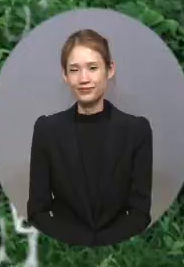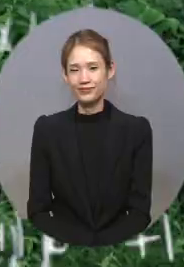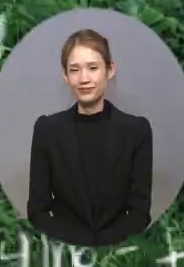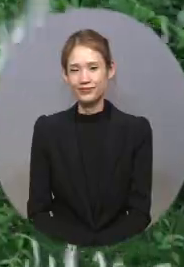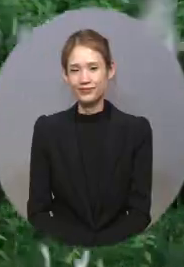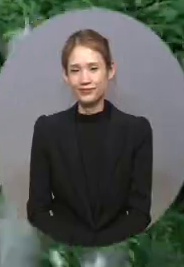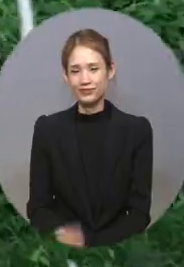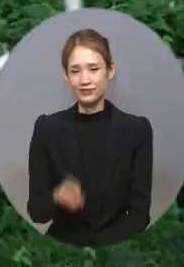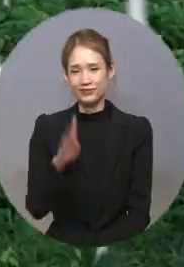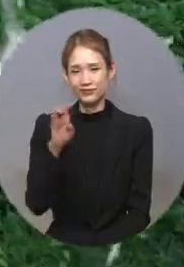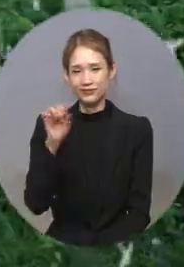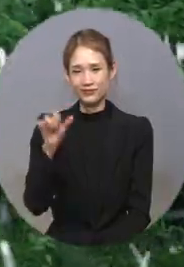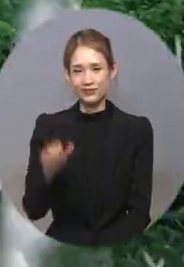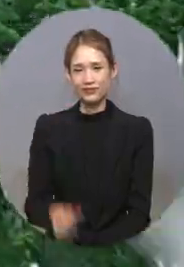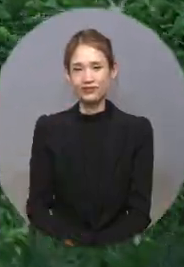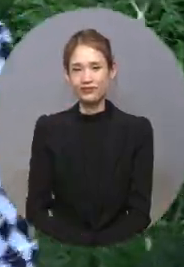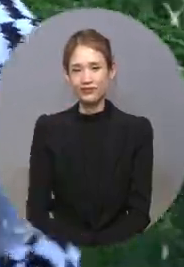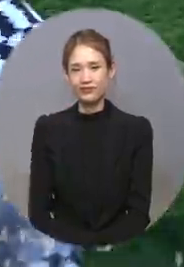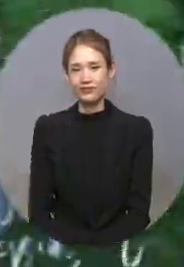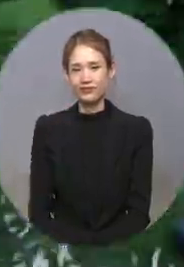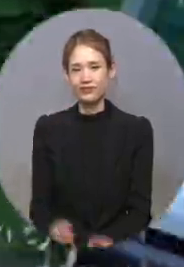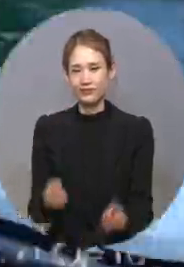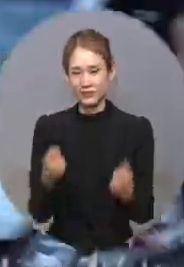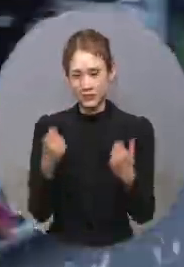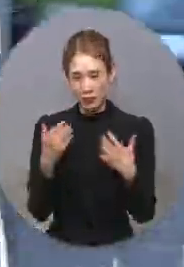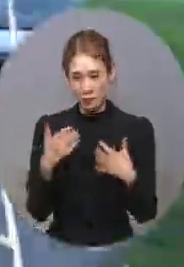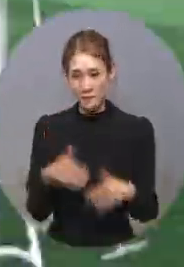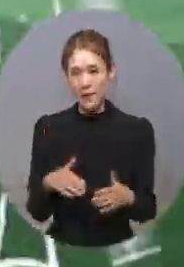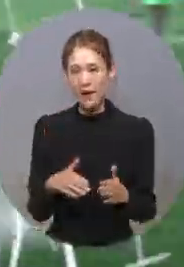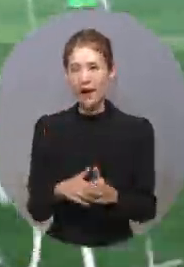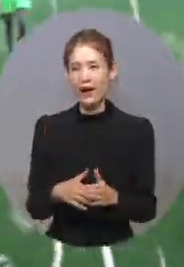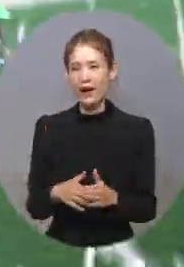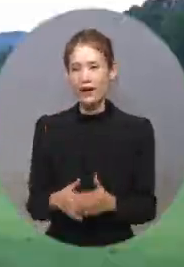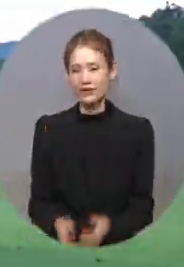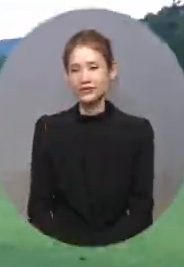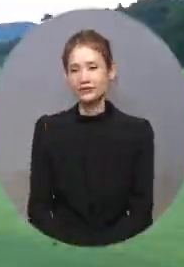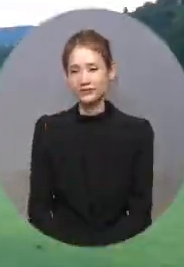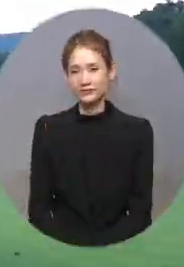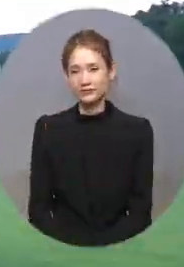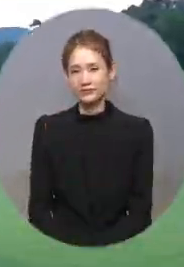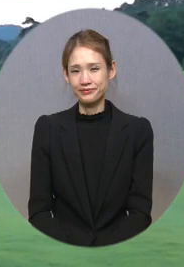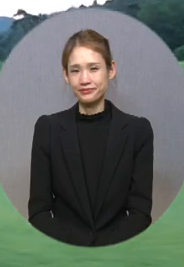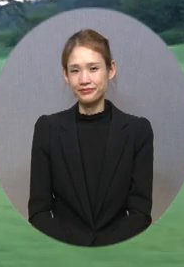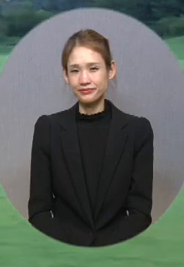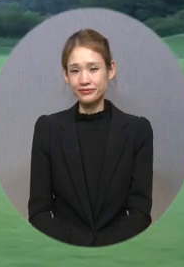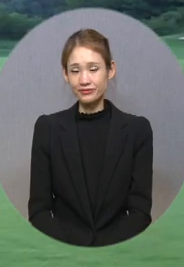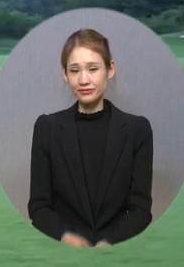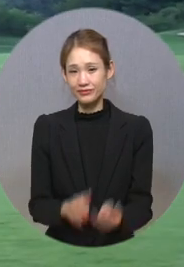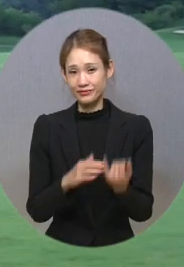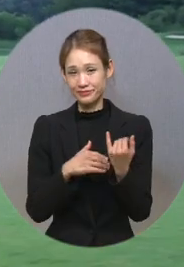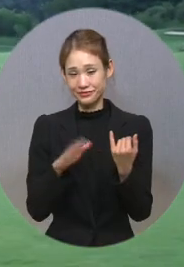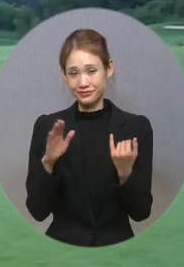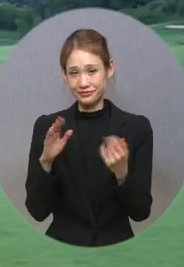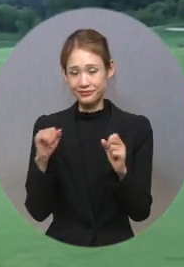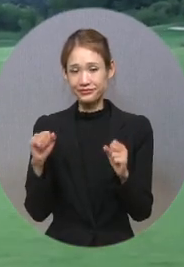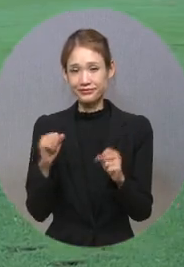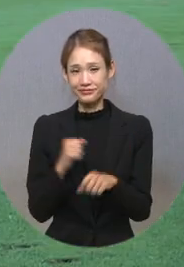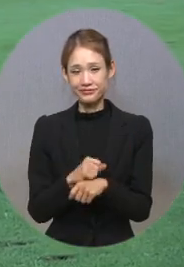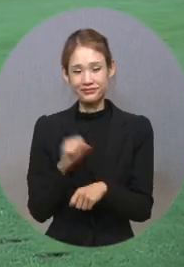145정도 지금 힘이 다 빠지니까 좀 더 길게 잡자. 연아 잘 갔어? 응 잘